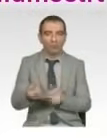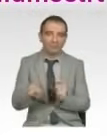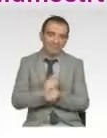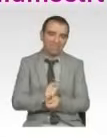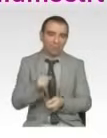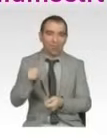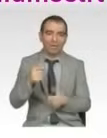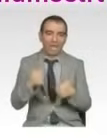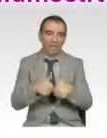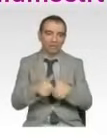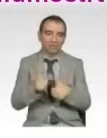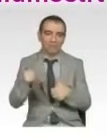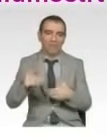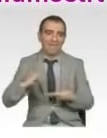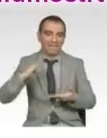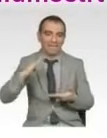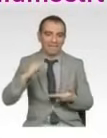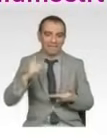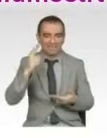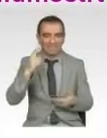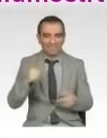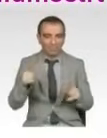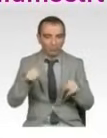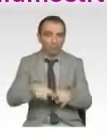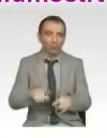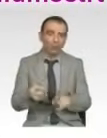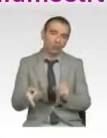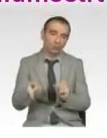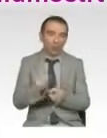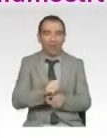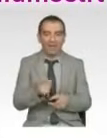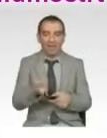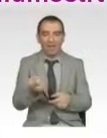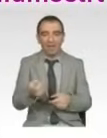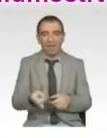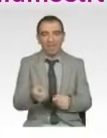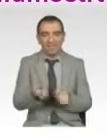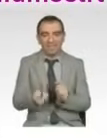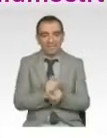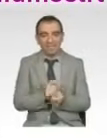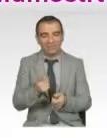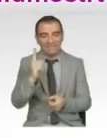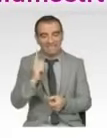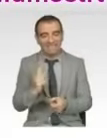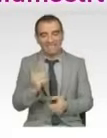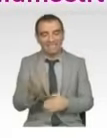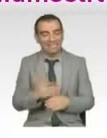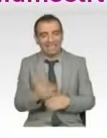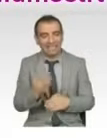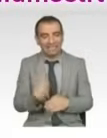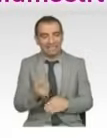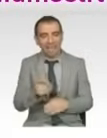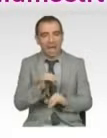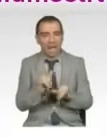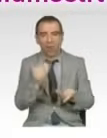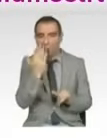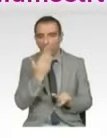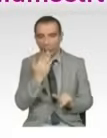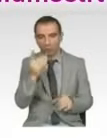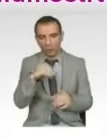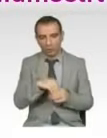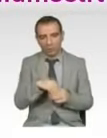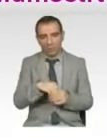orada eşimle tanıştıktan sonra bayağı bir değişti. Nasıl o ilk tanışma şeyi, nasıl? Ya şöyle, zaten aynı okulda okuduğumuz